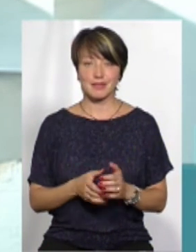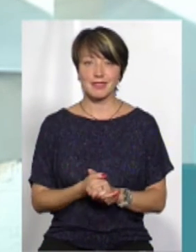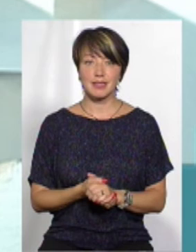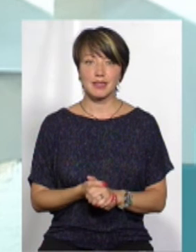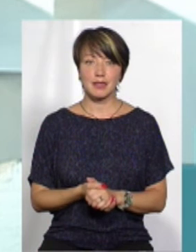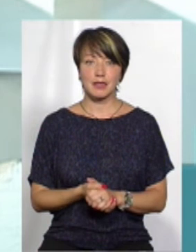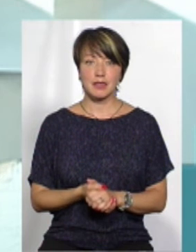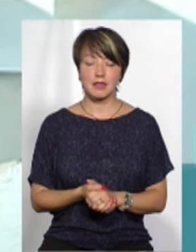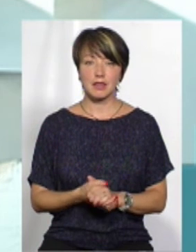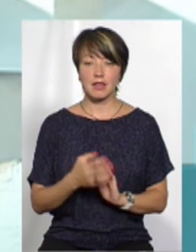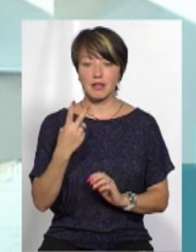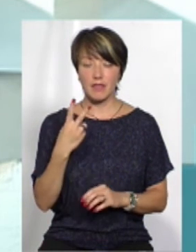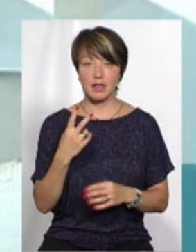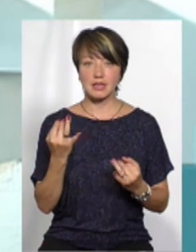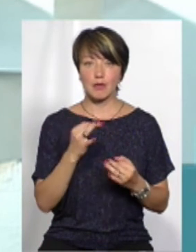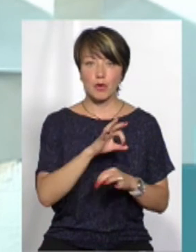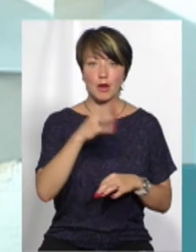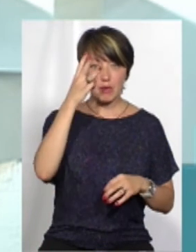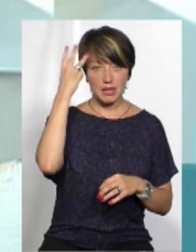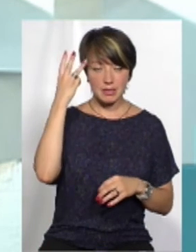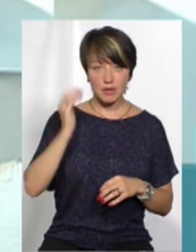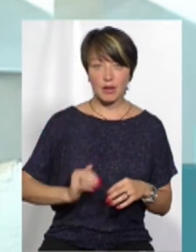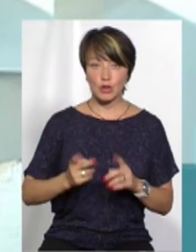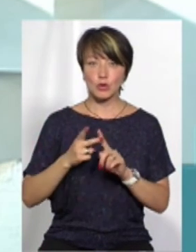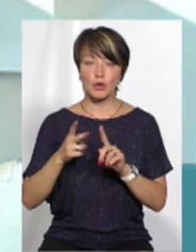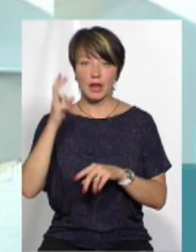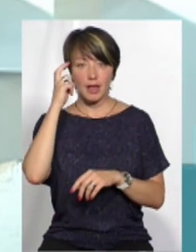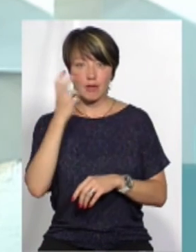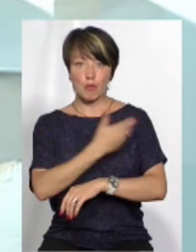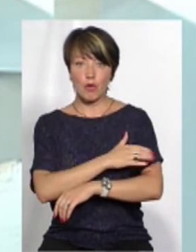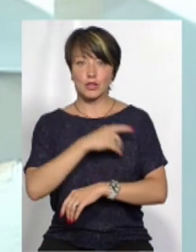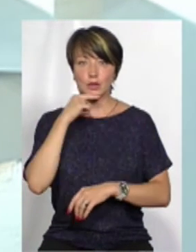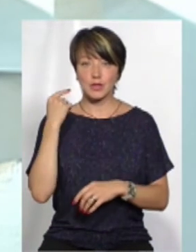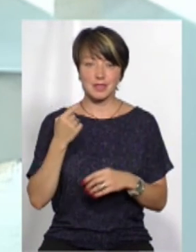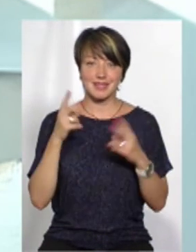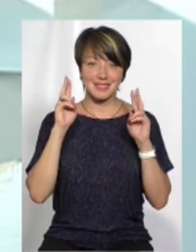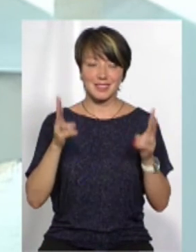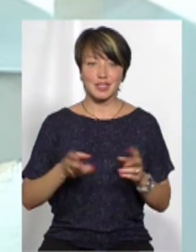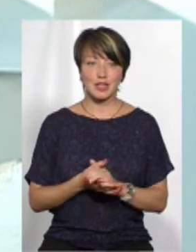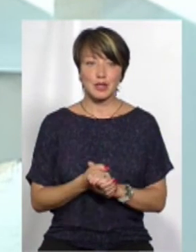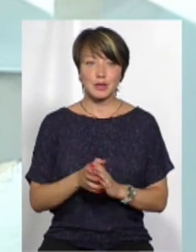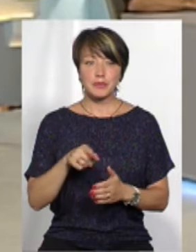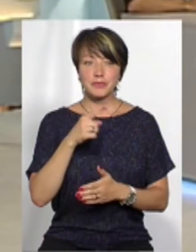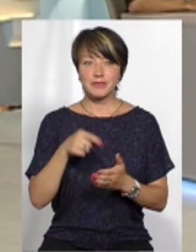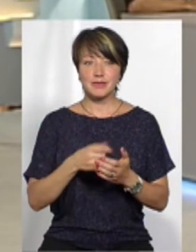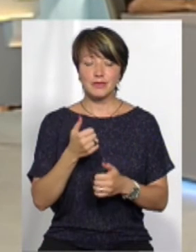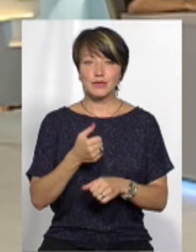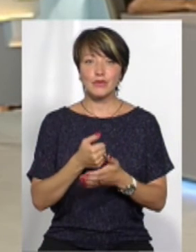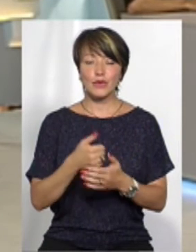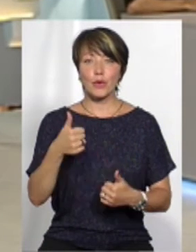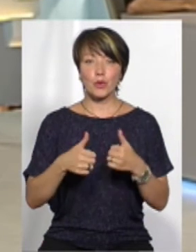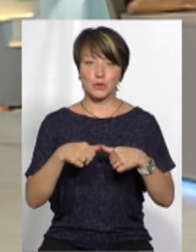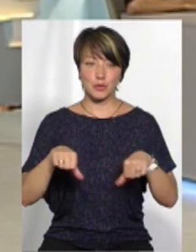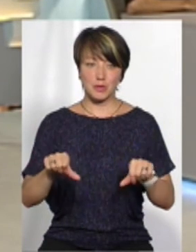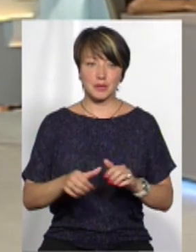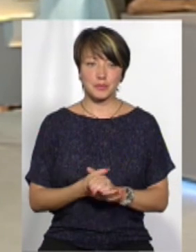Там, наприклад, у вас є два цікаві проекти. Один з хмельницькими підрядниками, а другий там Київ, Польща, Росія, я не знаю. Це запитання до конкурсної комісії, яка